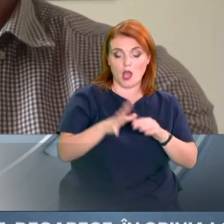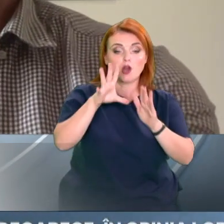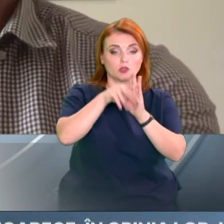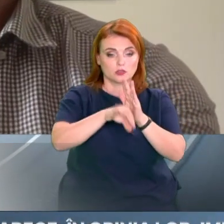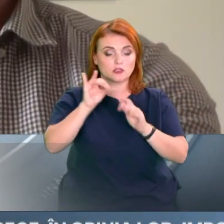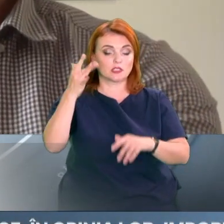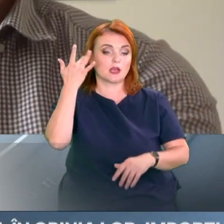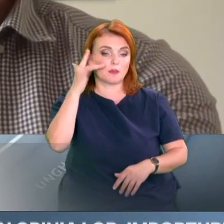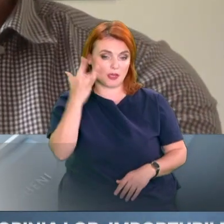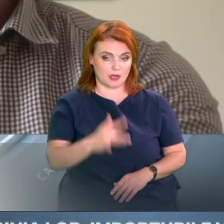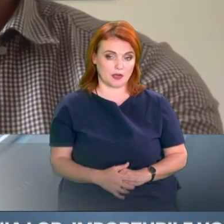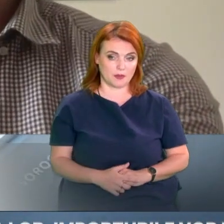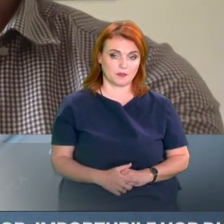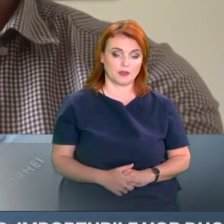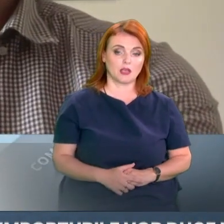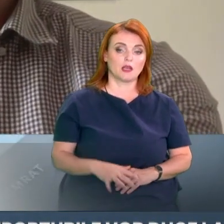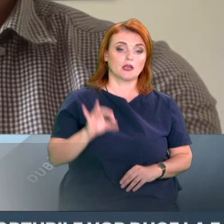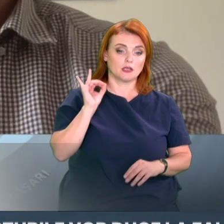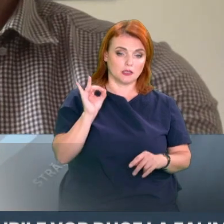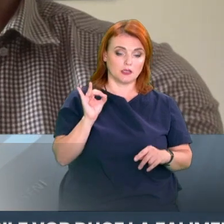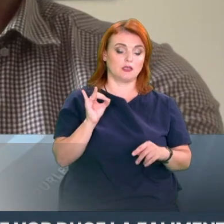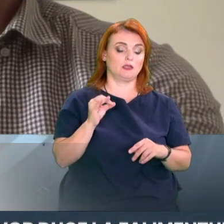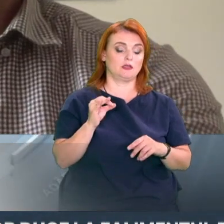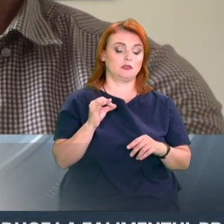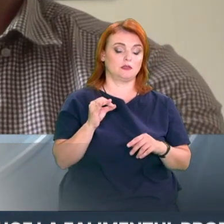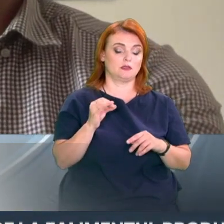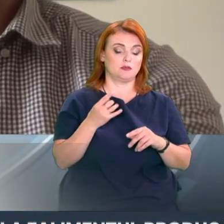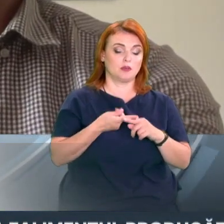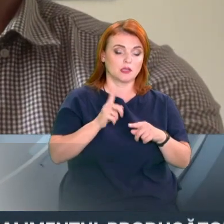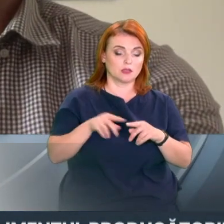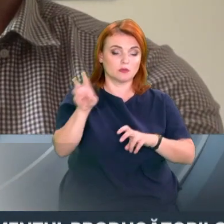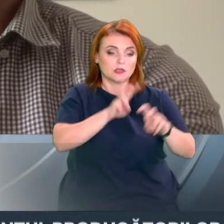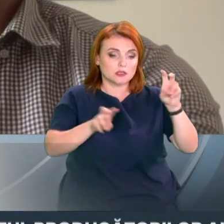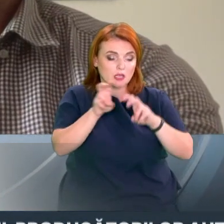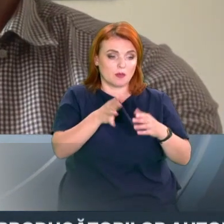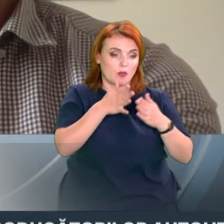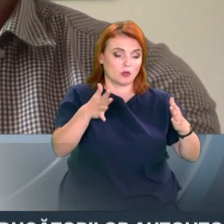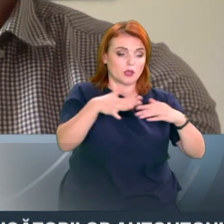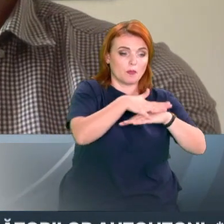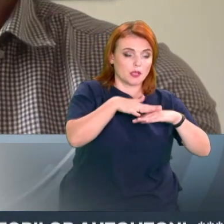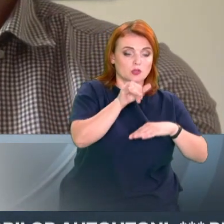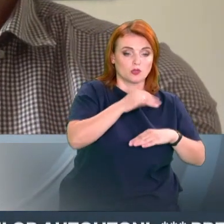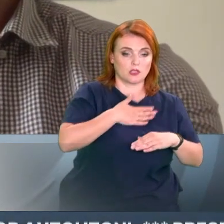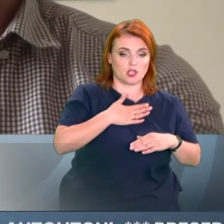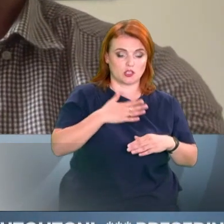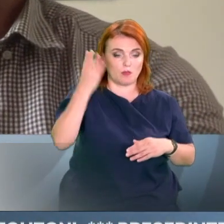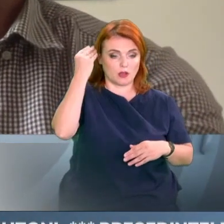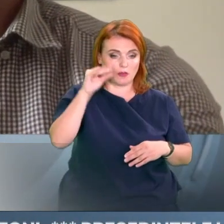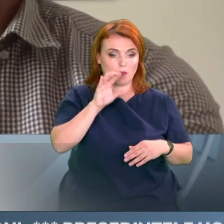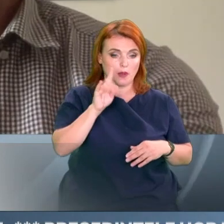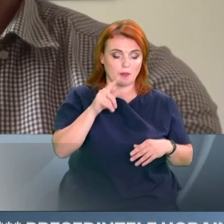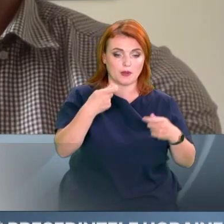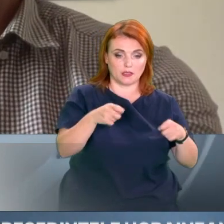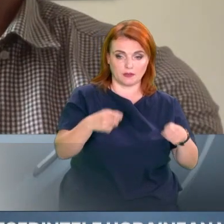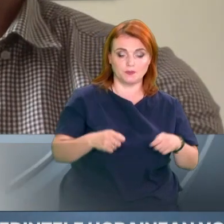ale Americii. De aceea s-au făcut aceste reorientări, s-au ajustat activitatea la cerințele piețelor din